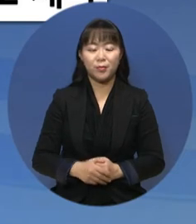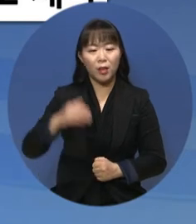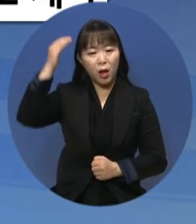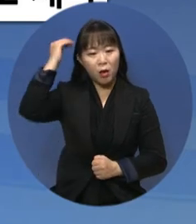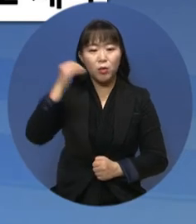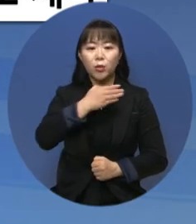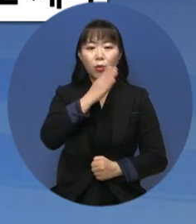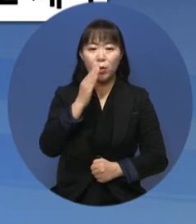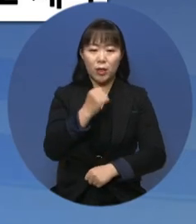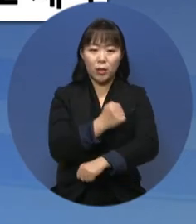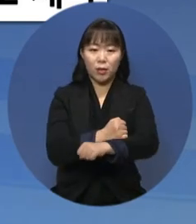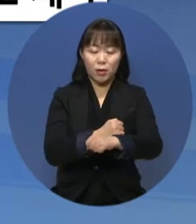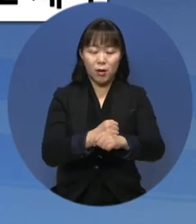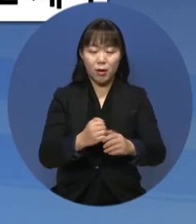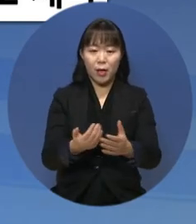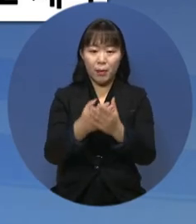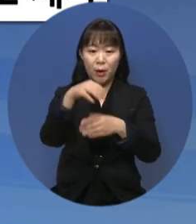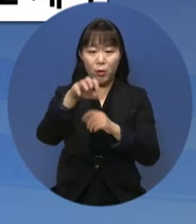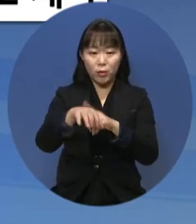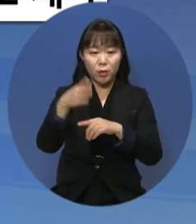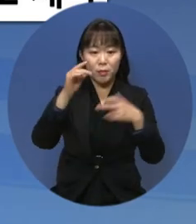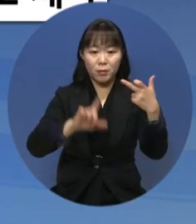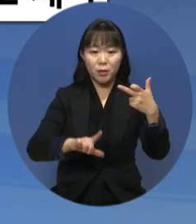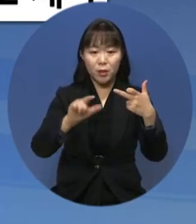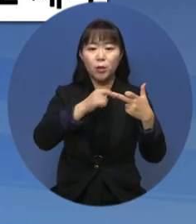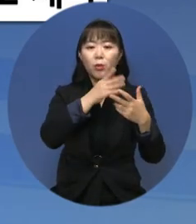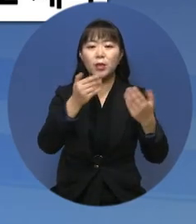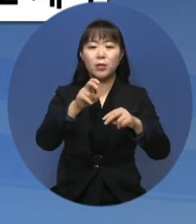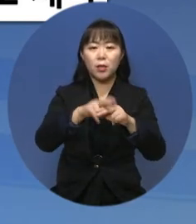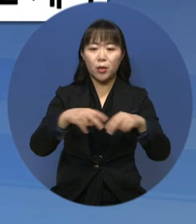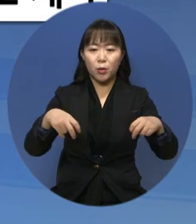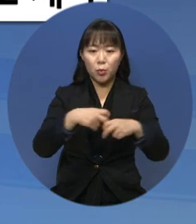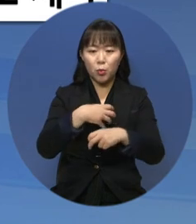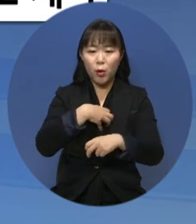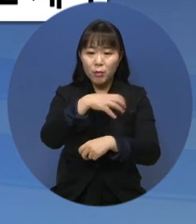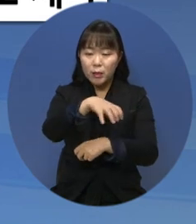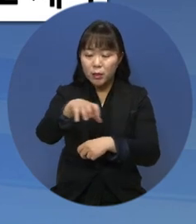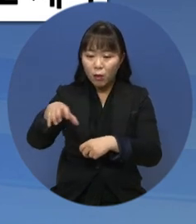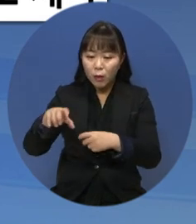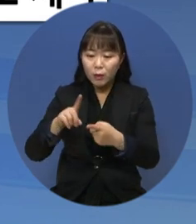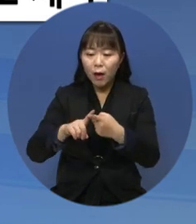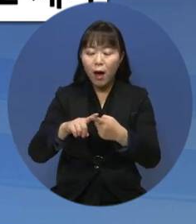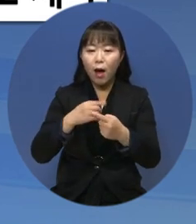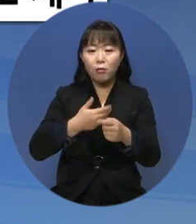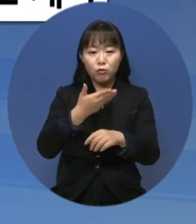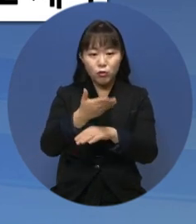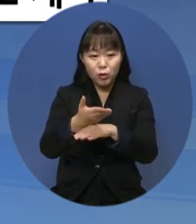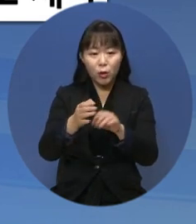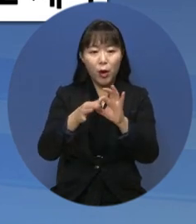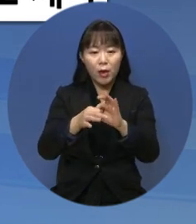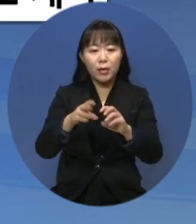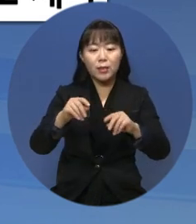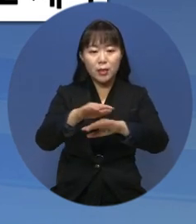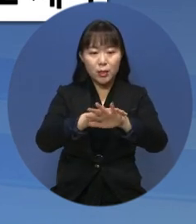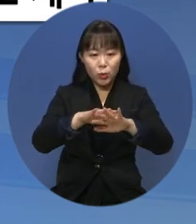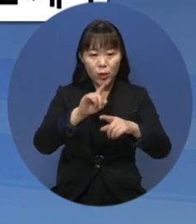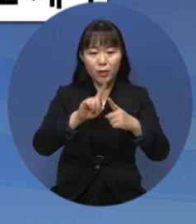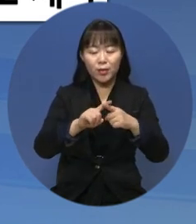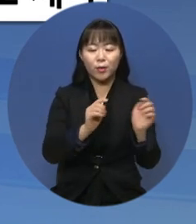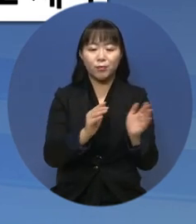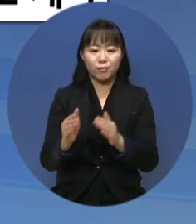한국노인인력개발원 은 지난 17일 노인일자리 교통 위험지역 알림 이 교통안전 지도를 제작했다 고